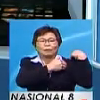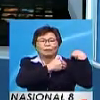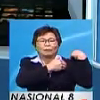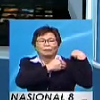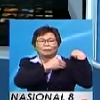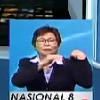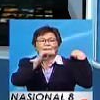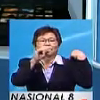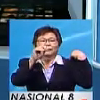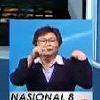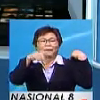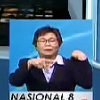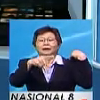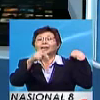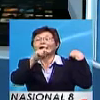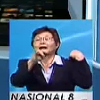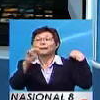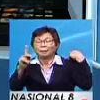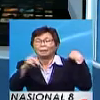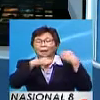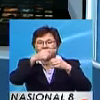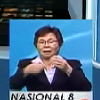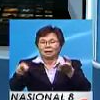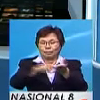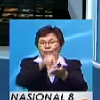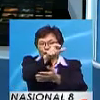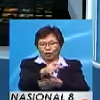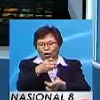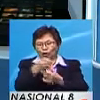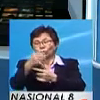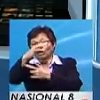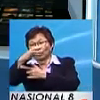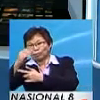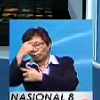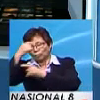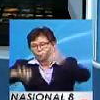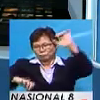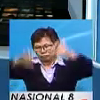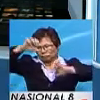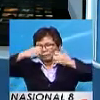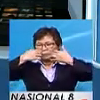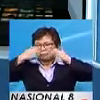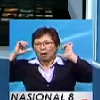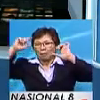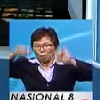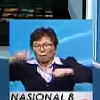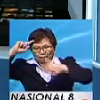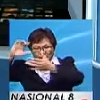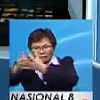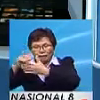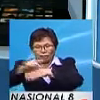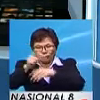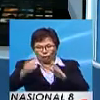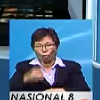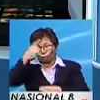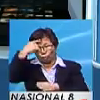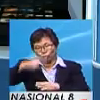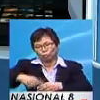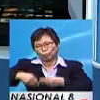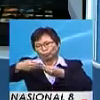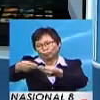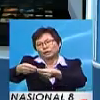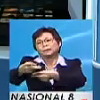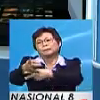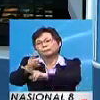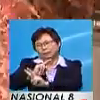menyia u atau Syarikat bagi menilai tahap kebolehcayaan pelanggan untuk diberikan